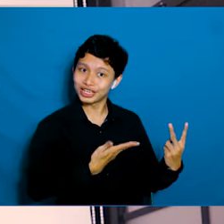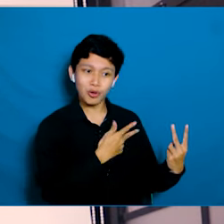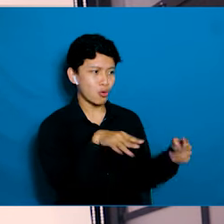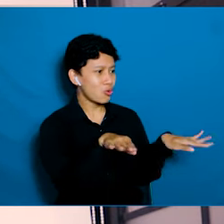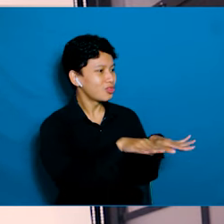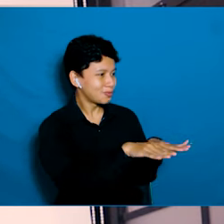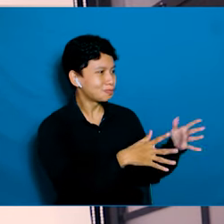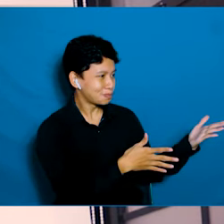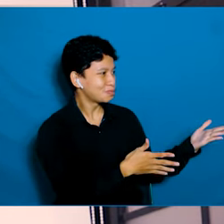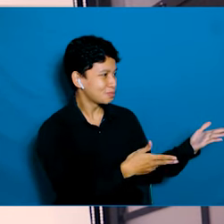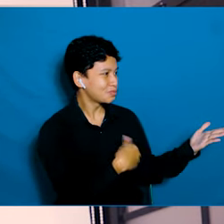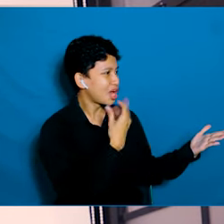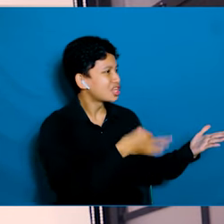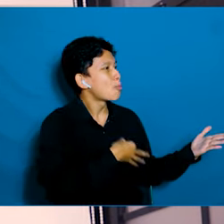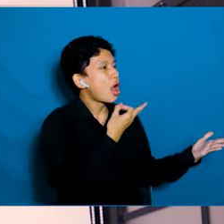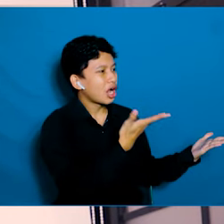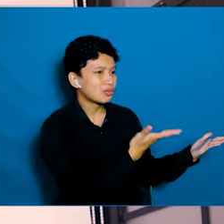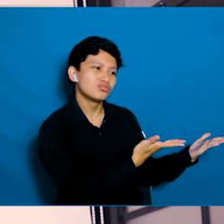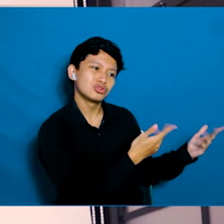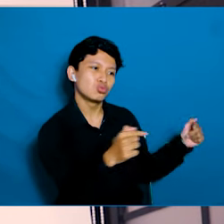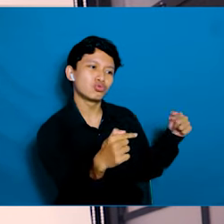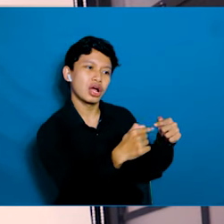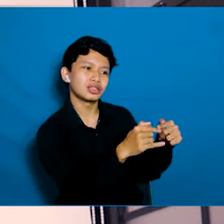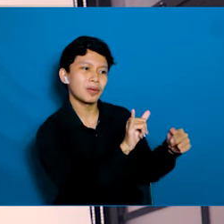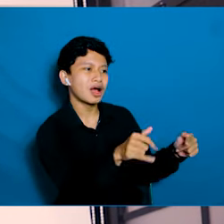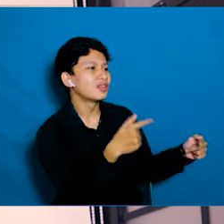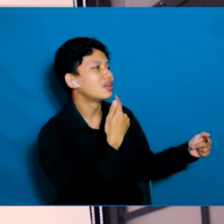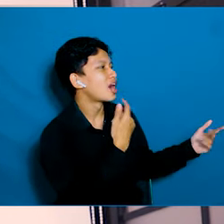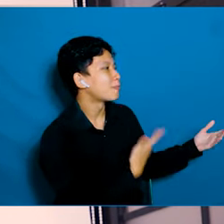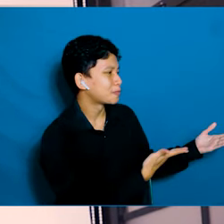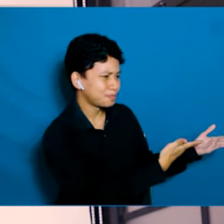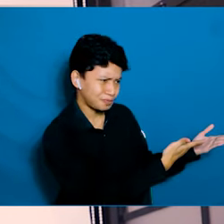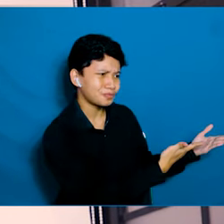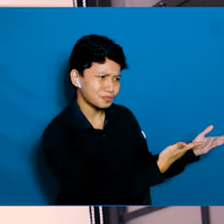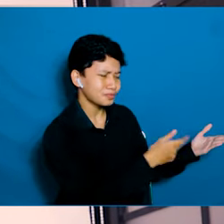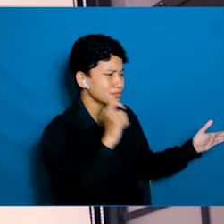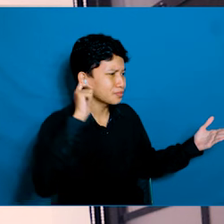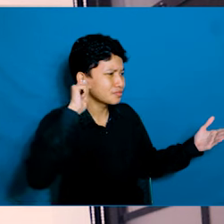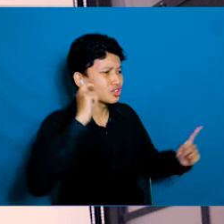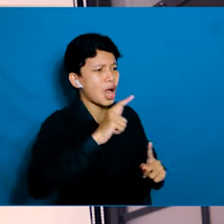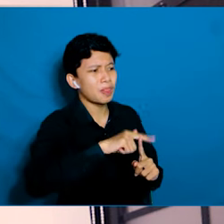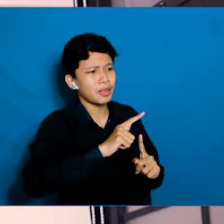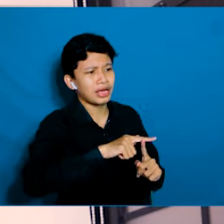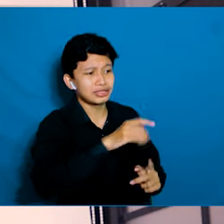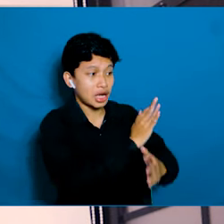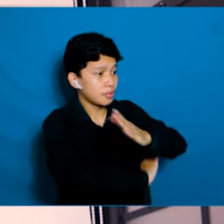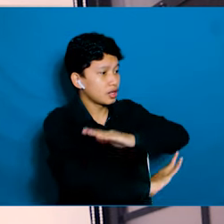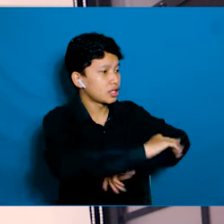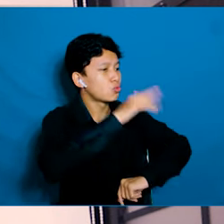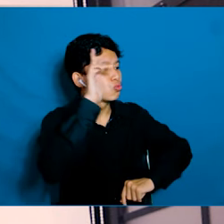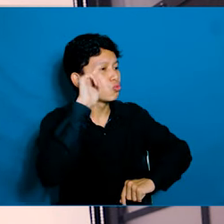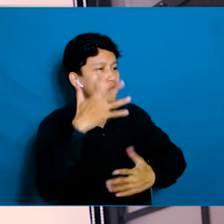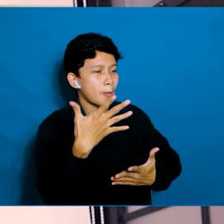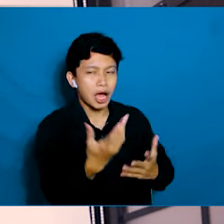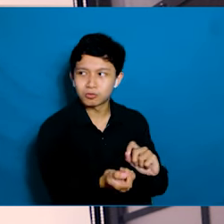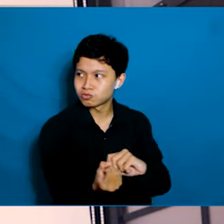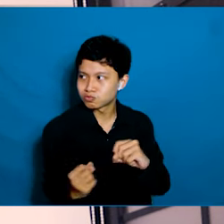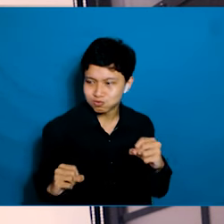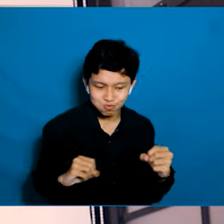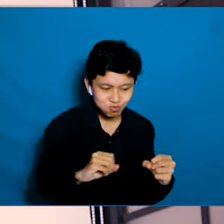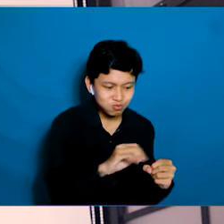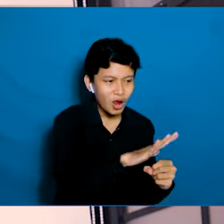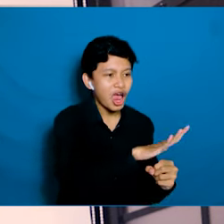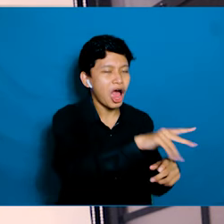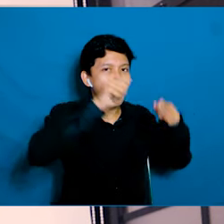begitu yang bisa disampaikan terkait tadi ya peran perempuan difabel untuk pengarus